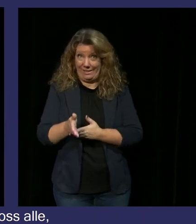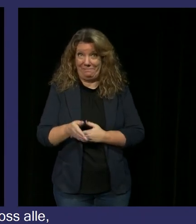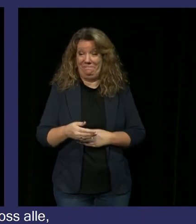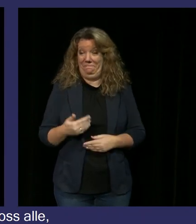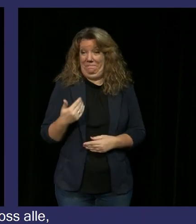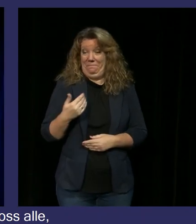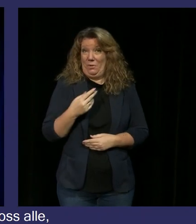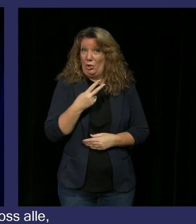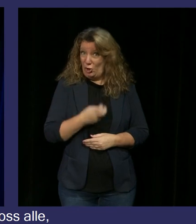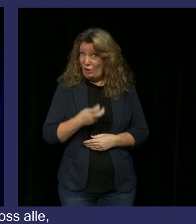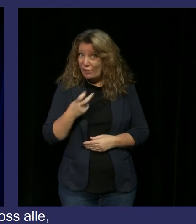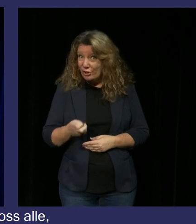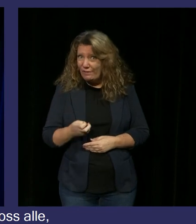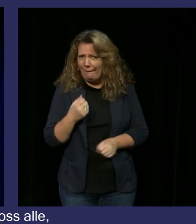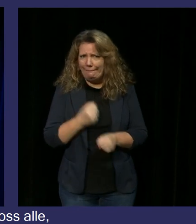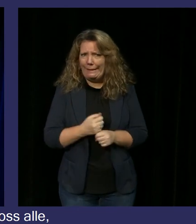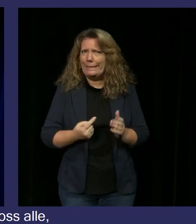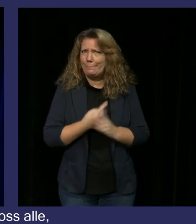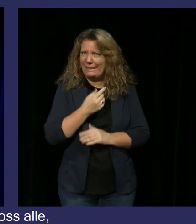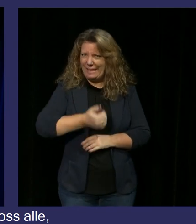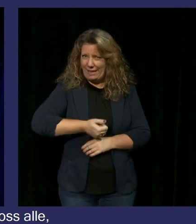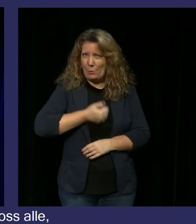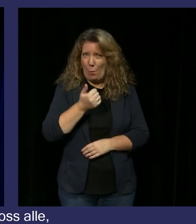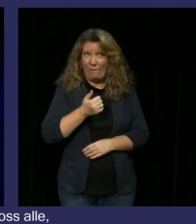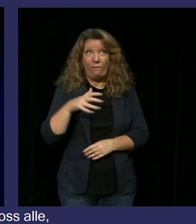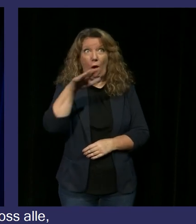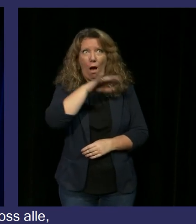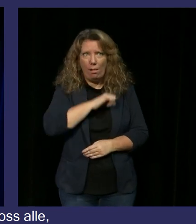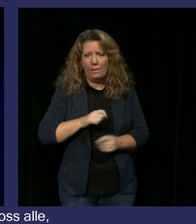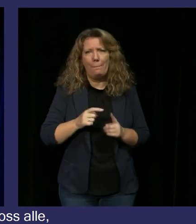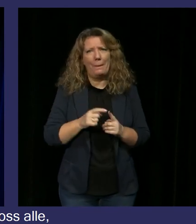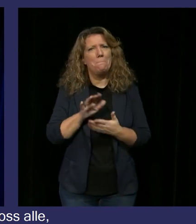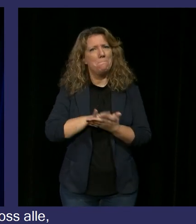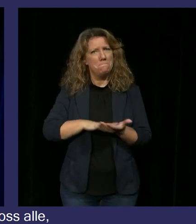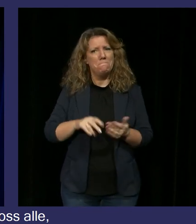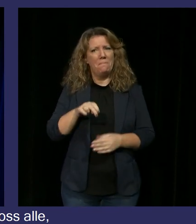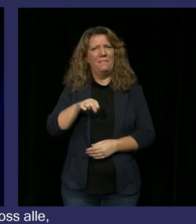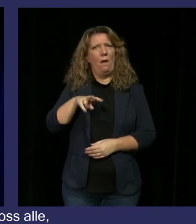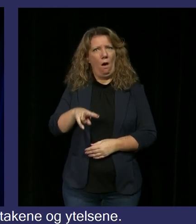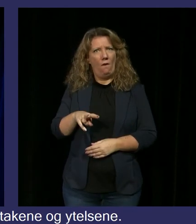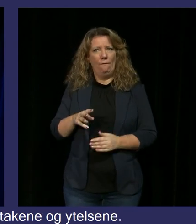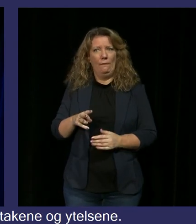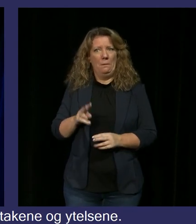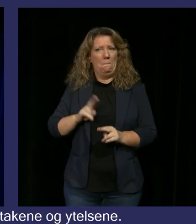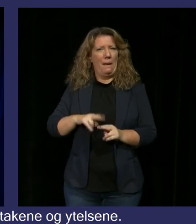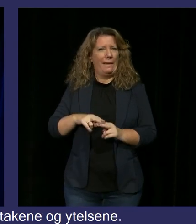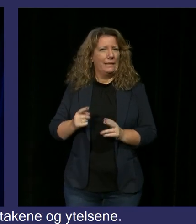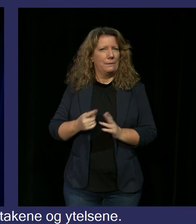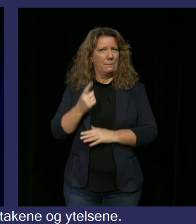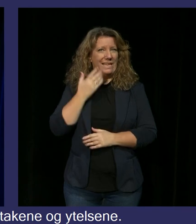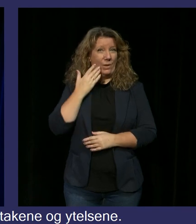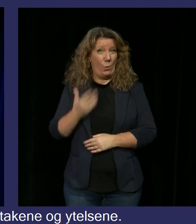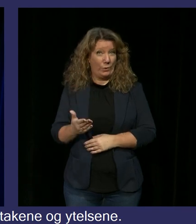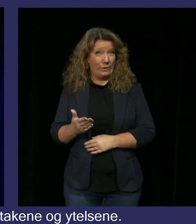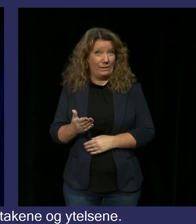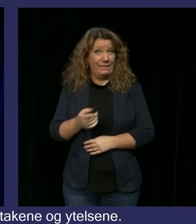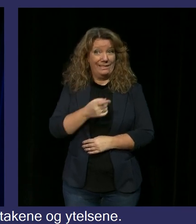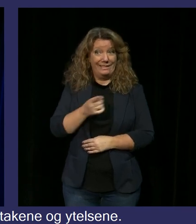år for oss alle, men i NAV har nok dere merket dette ekstra godt. Selvfølgelig i arbeidet med de